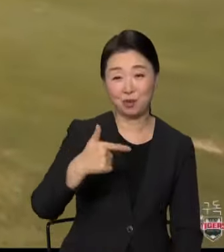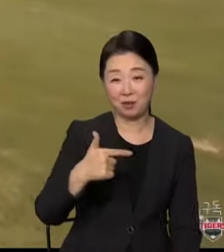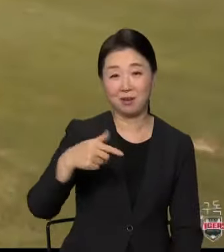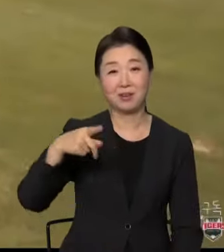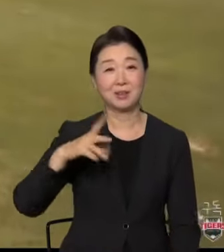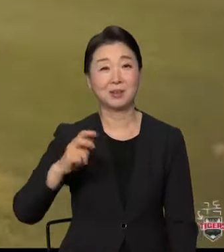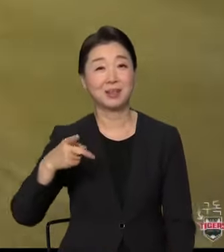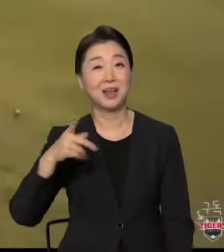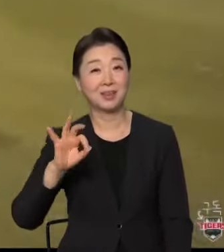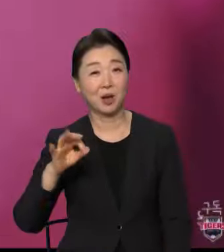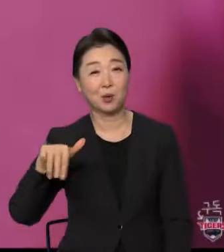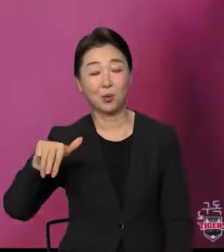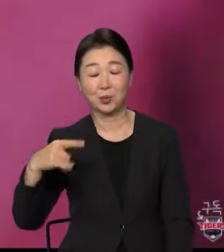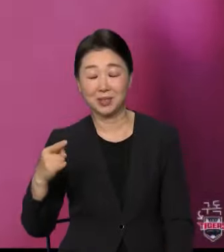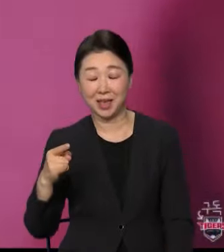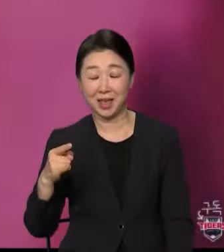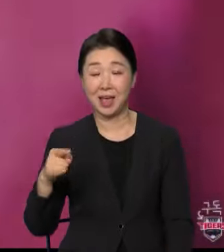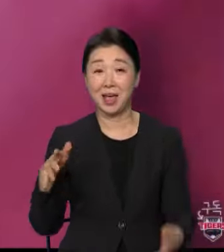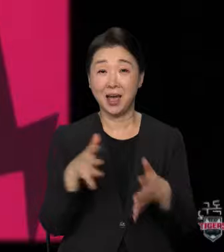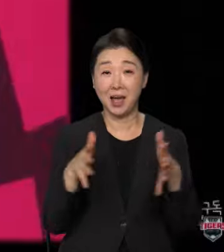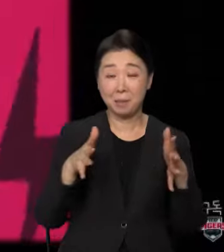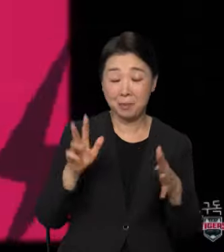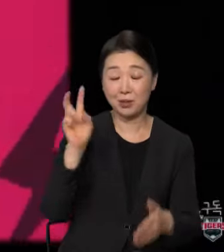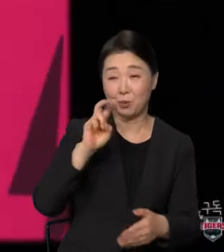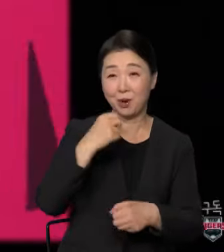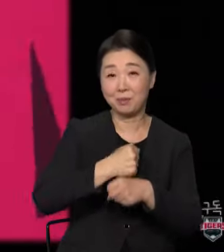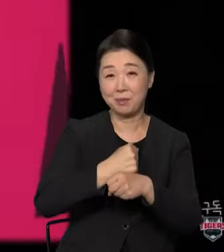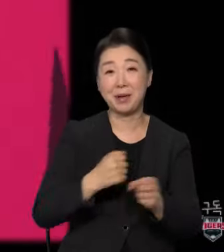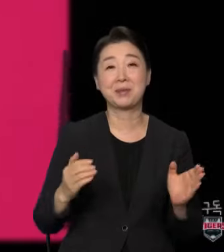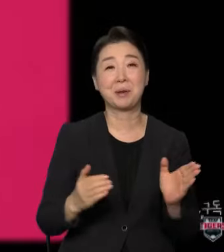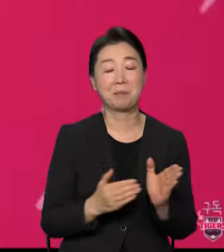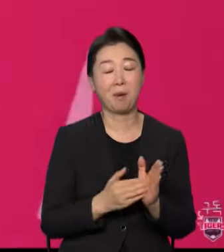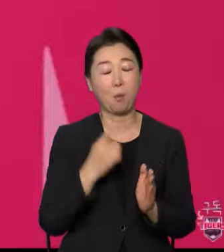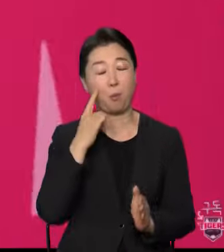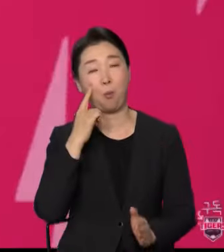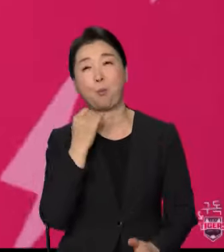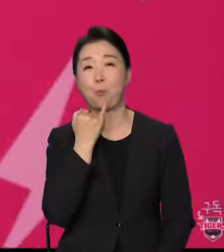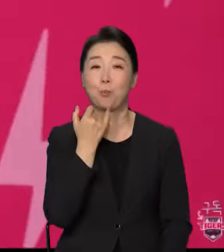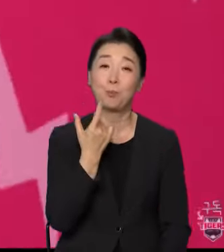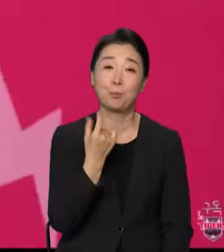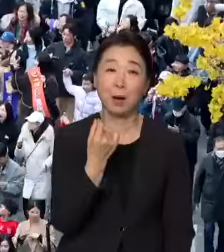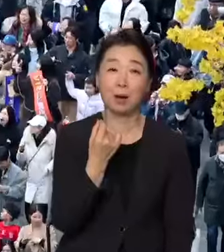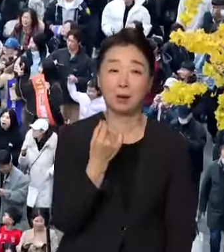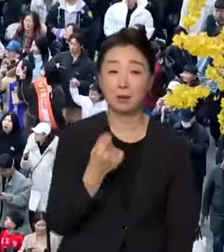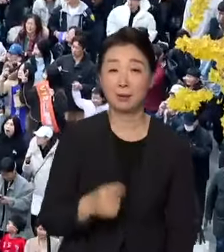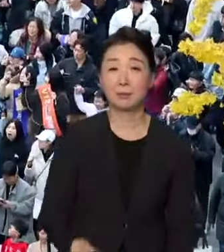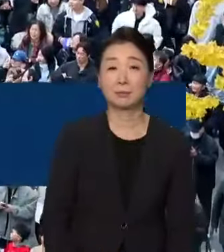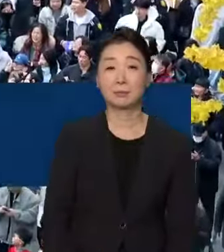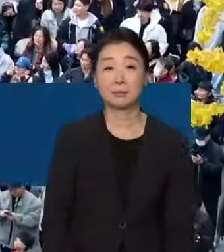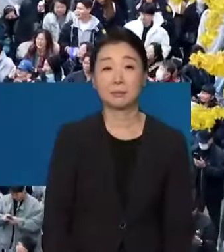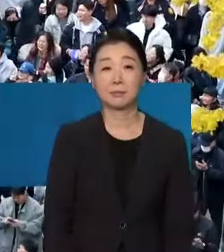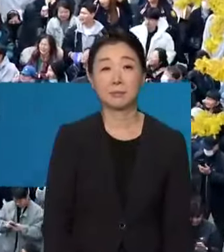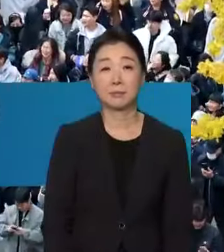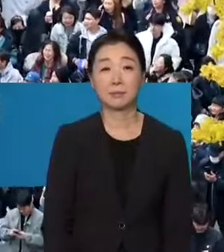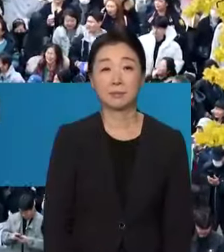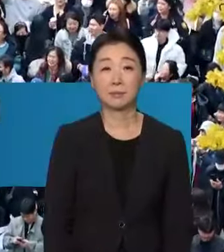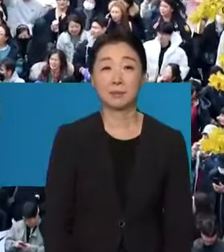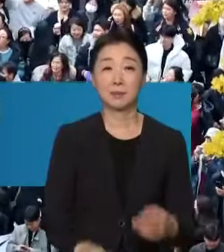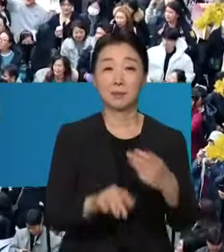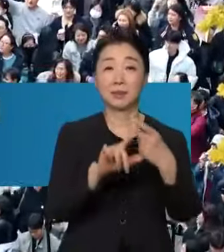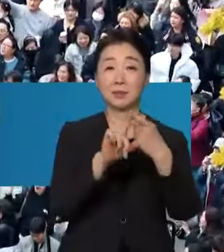로제의 아파트를 재현하는 뮤직비디오까지 제작하면서 큰 호응을 받았습니다. 30일 기아 타이거즈 선수단은